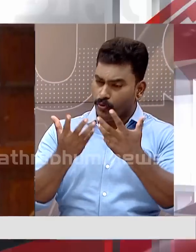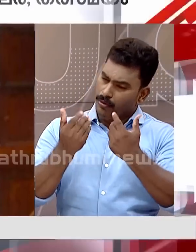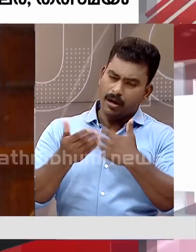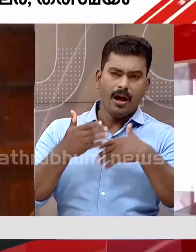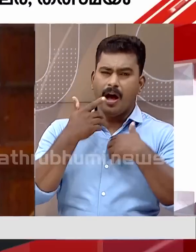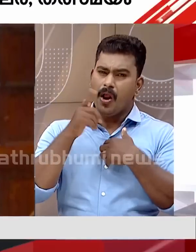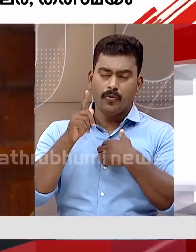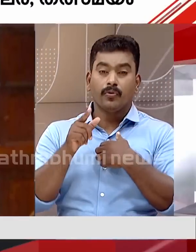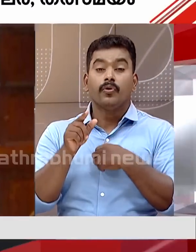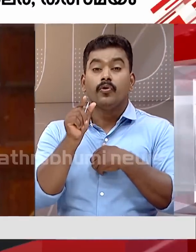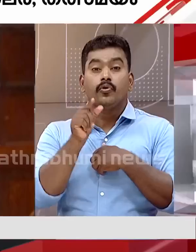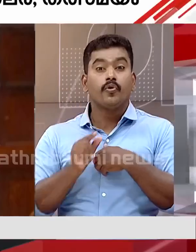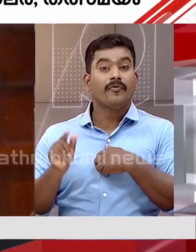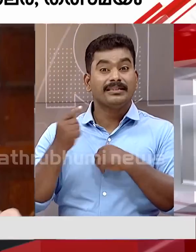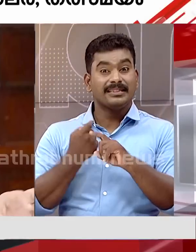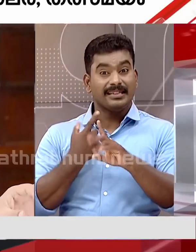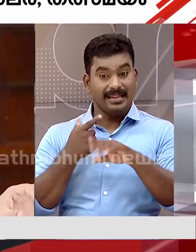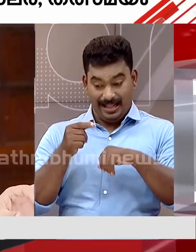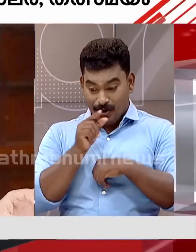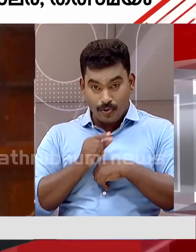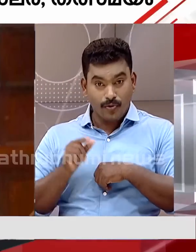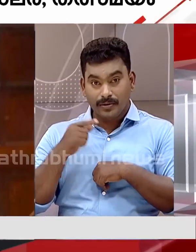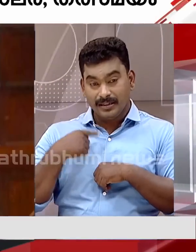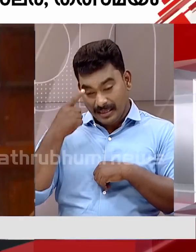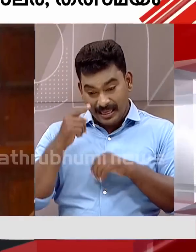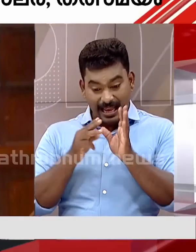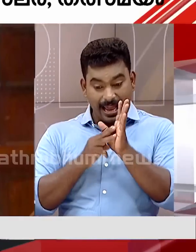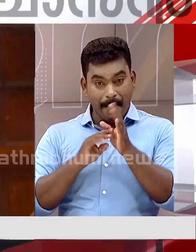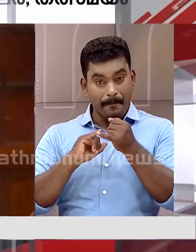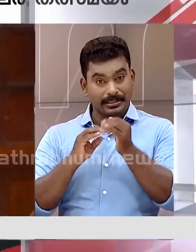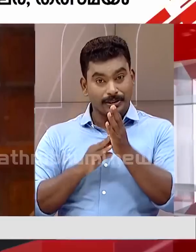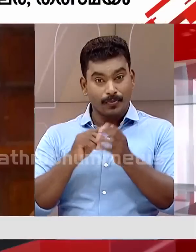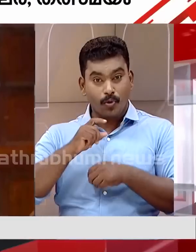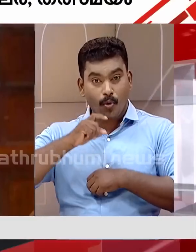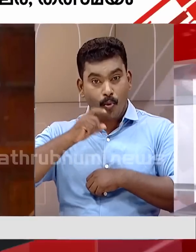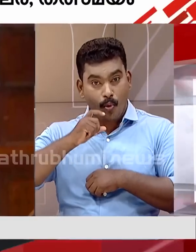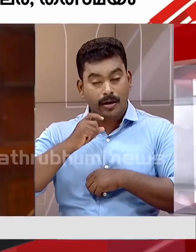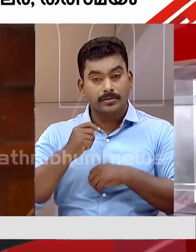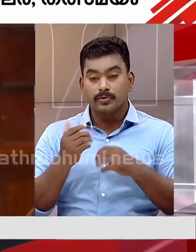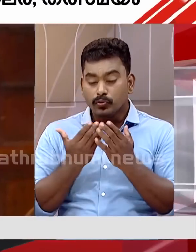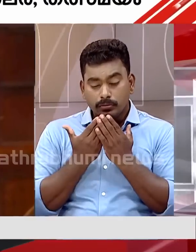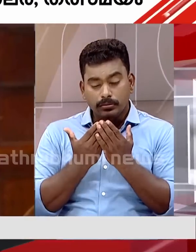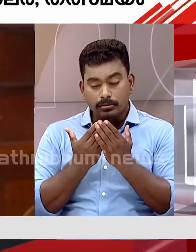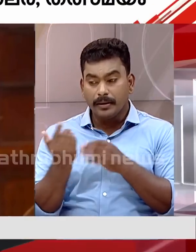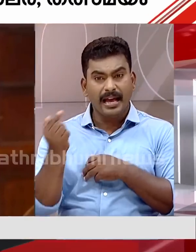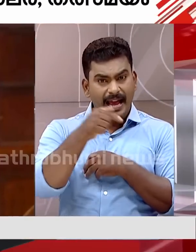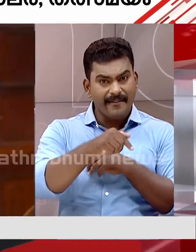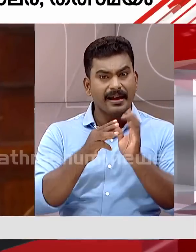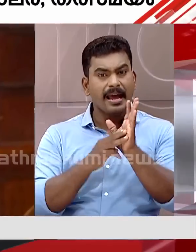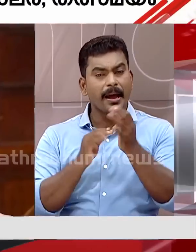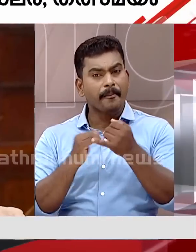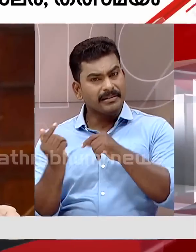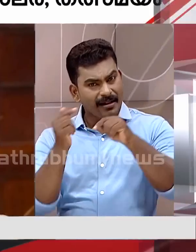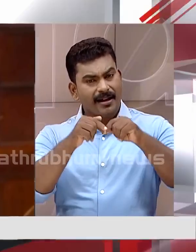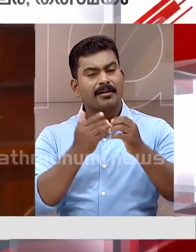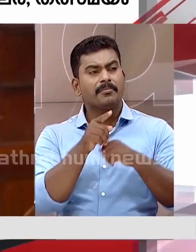യൂണിവേഴ്സിറ്റിയെ സംബന്ധിച്ചിടത്തോളം ഈ MSM കോളേജ് ഈ കുട്ടിയെ പഠിപ്പിച്ച കോളേജാണ്. ഈ